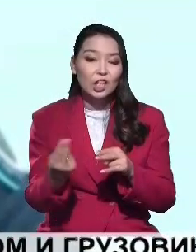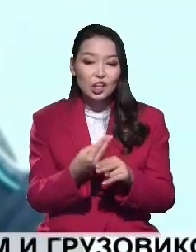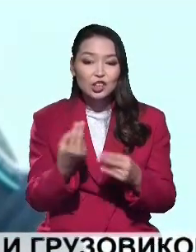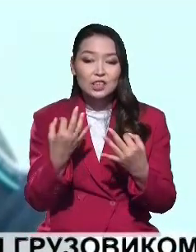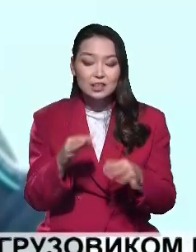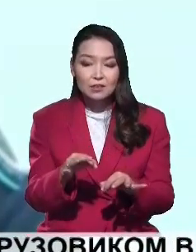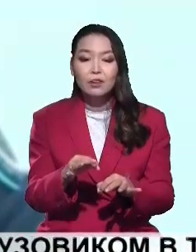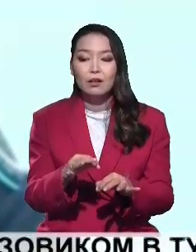7 лет